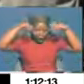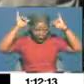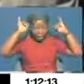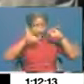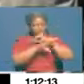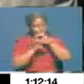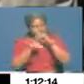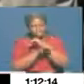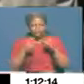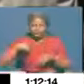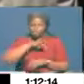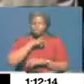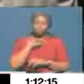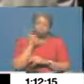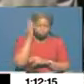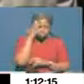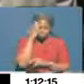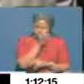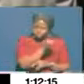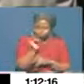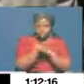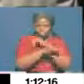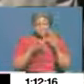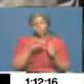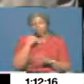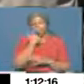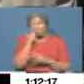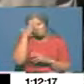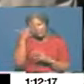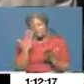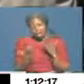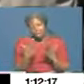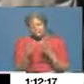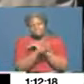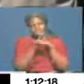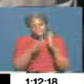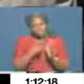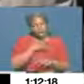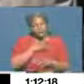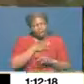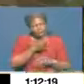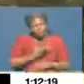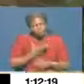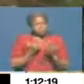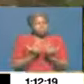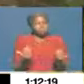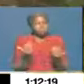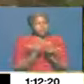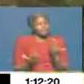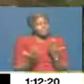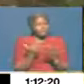Kwa sababu huenda ni vijana wetu tu, watoto wetu wenye sisi tumesaa ndio wameanza hii tabia.